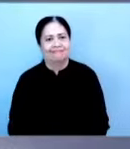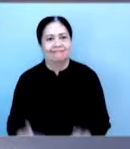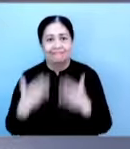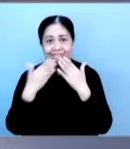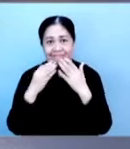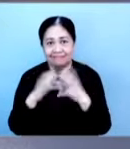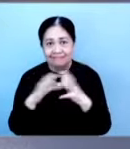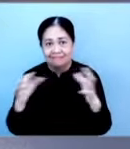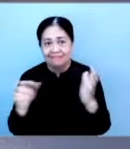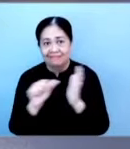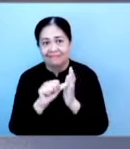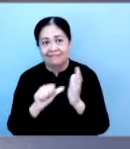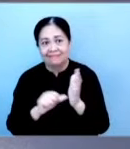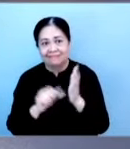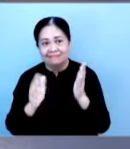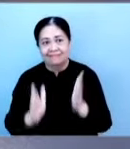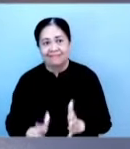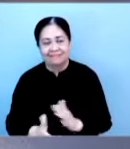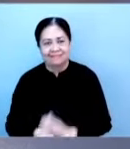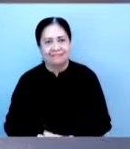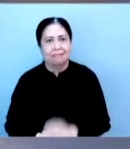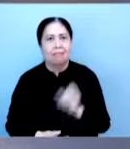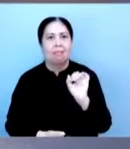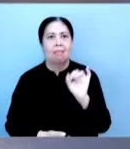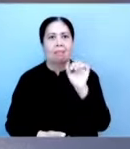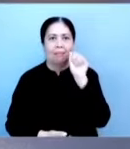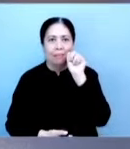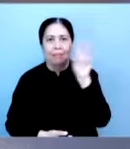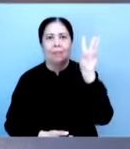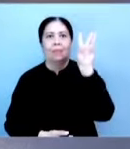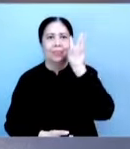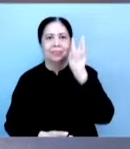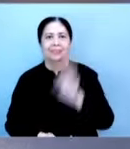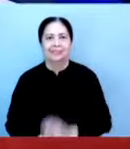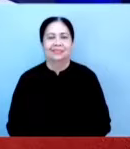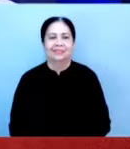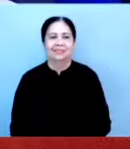Attorney thank nalinaw para Salamat